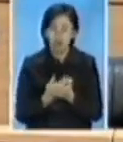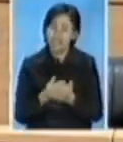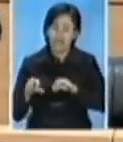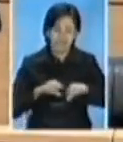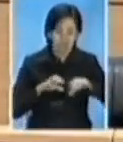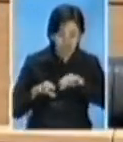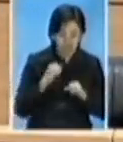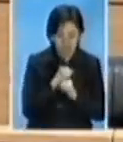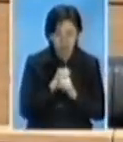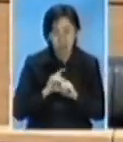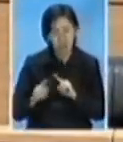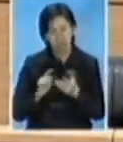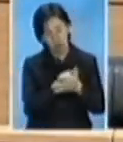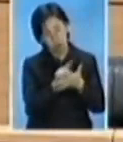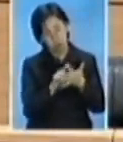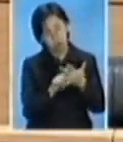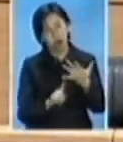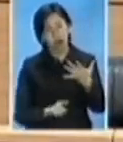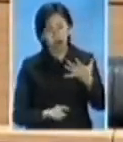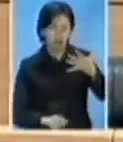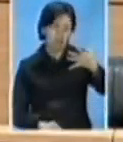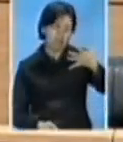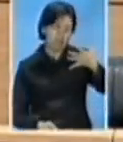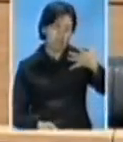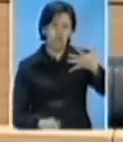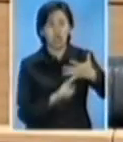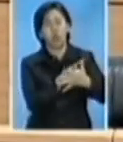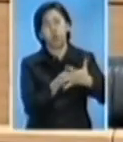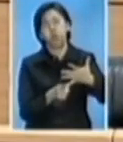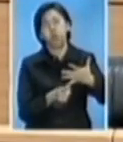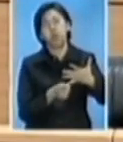การบริหารจัดการ4ชั้น5ชั้น